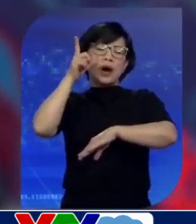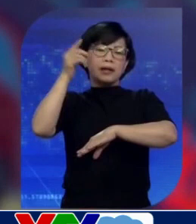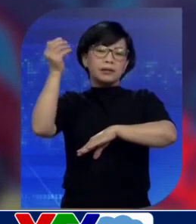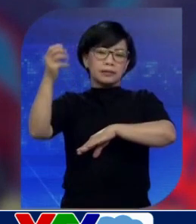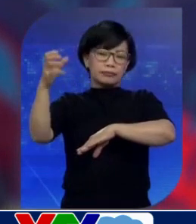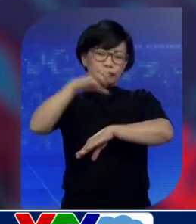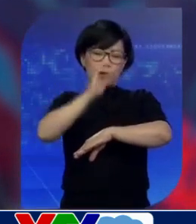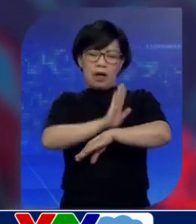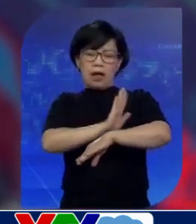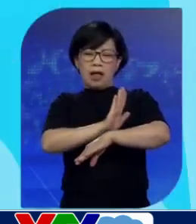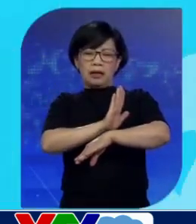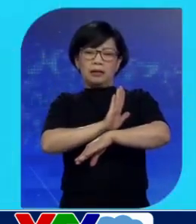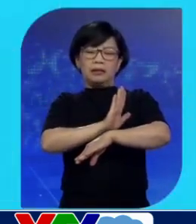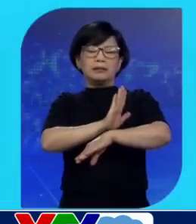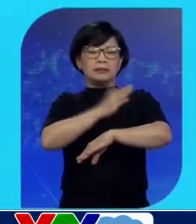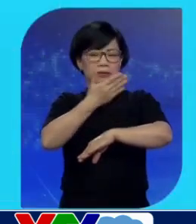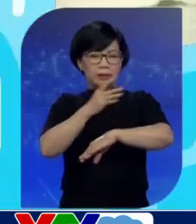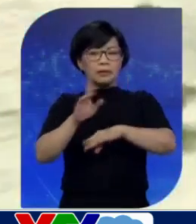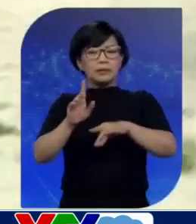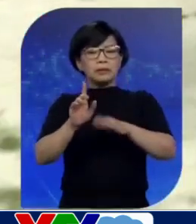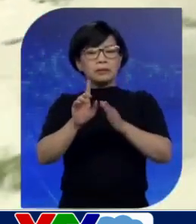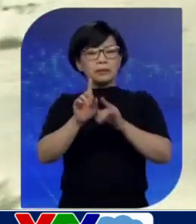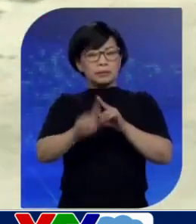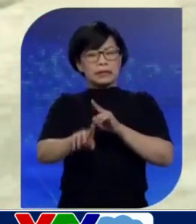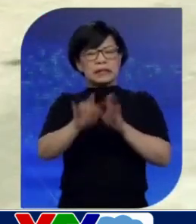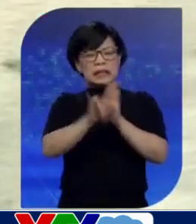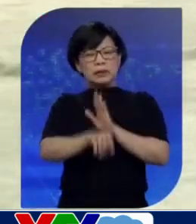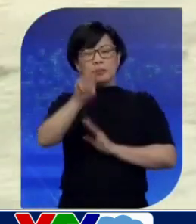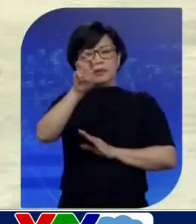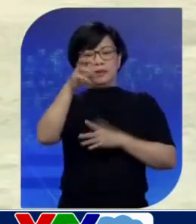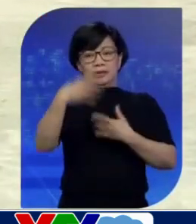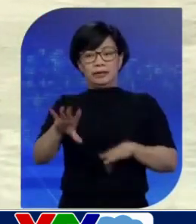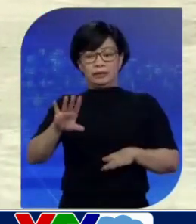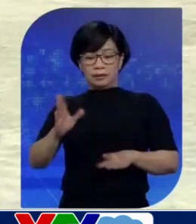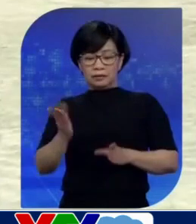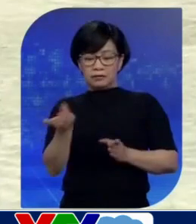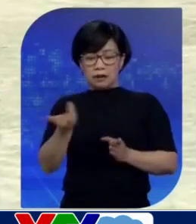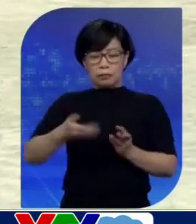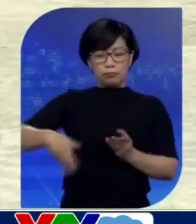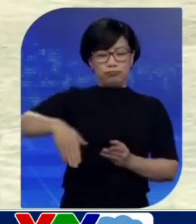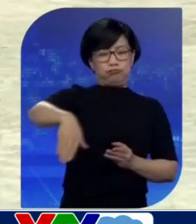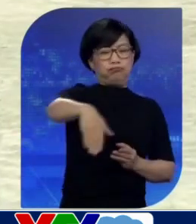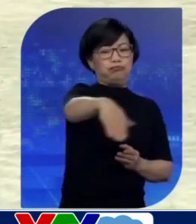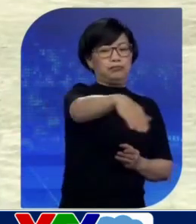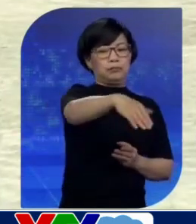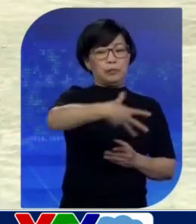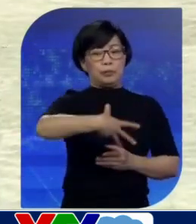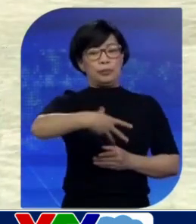yên trong ít nhất nửa phút. Nếu bạn bị cuốn vào dòng nước xoáy hay còn gọi là dòng rip, hãy bình tĩnh,